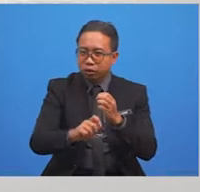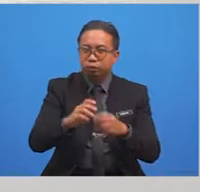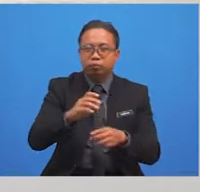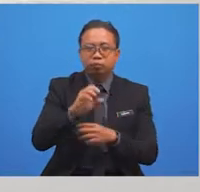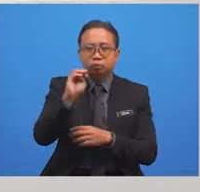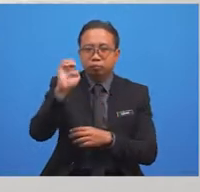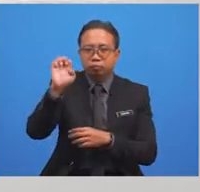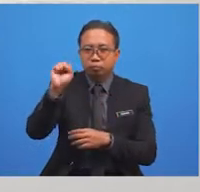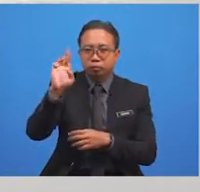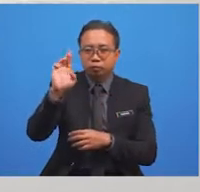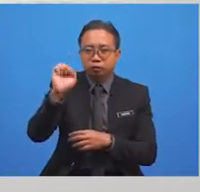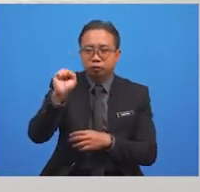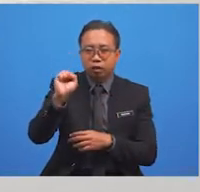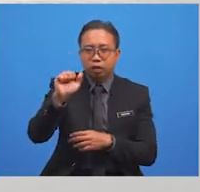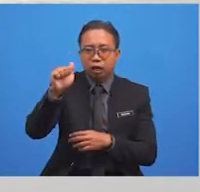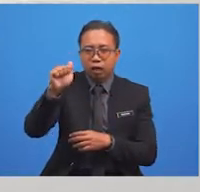alam.